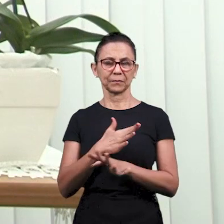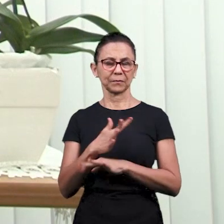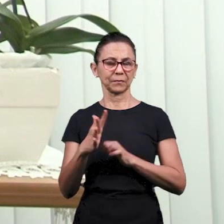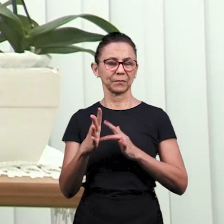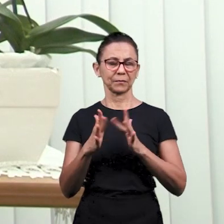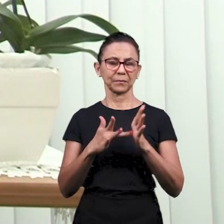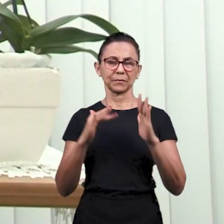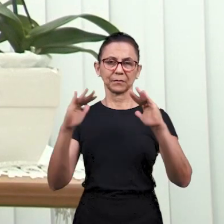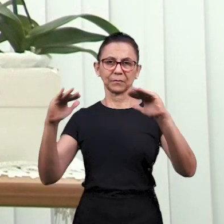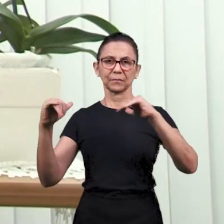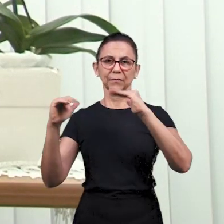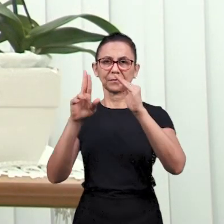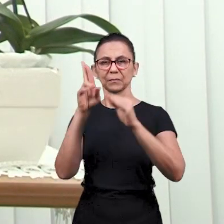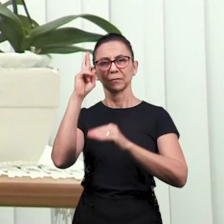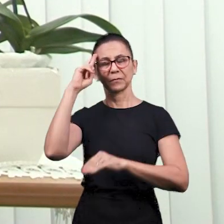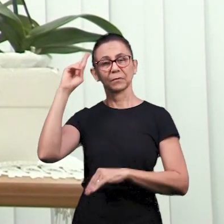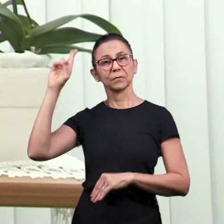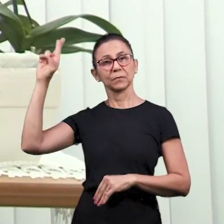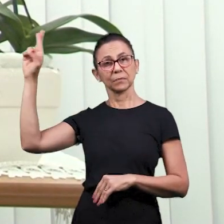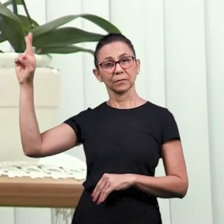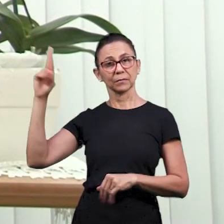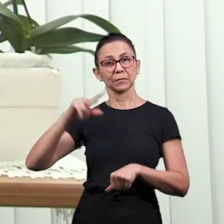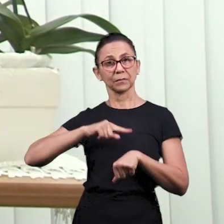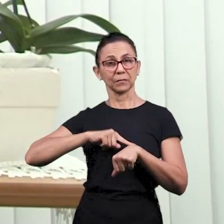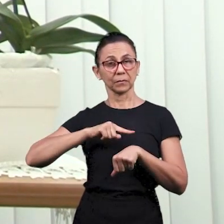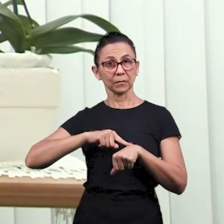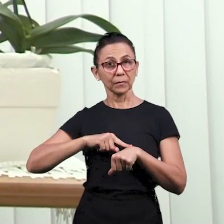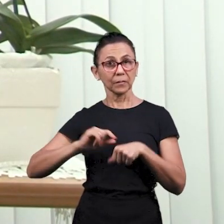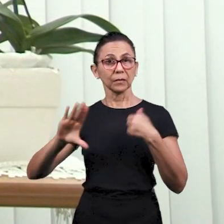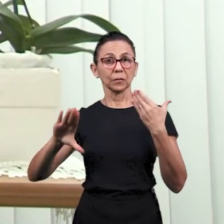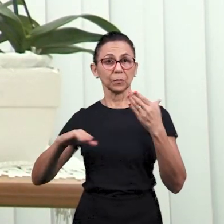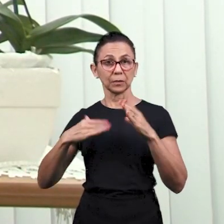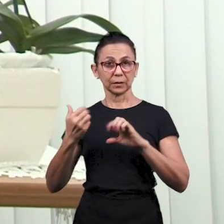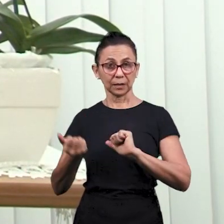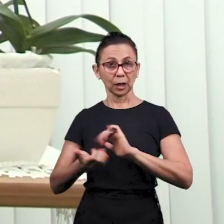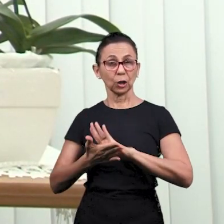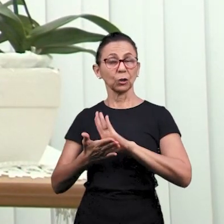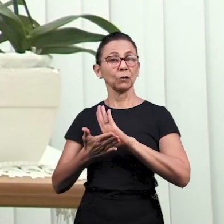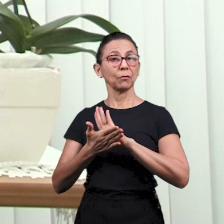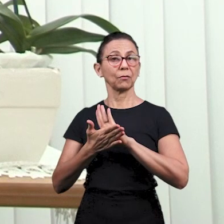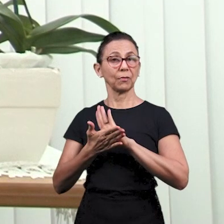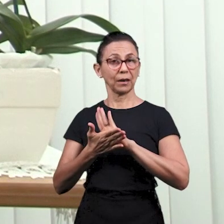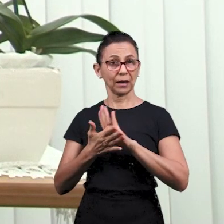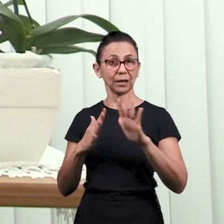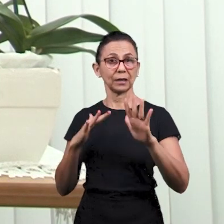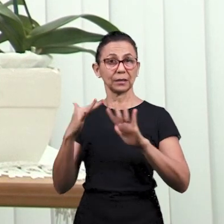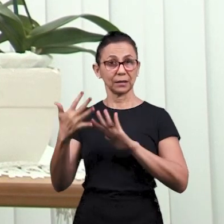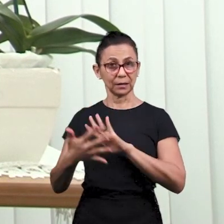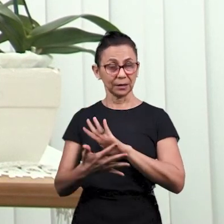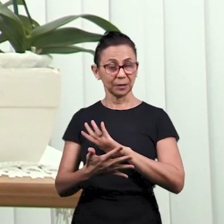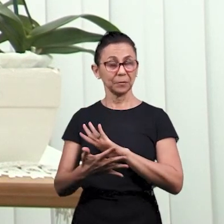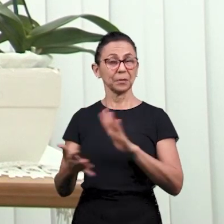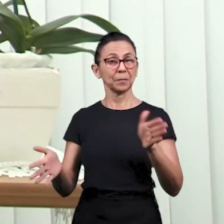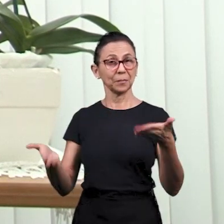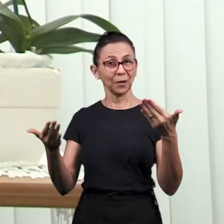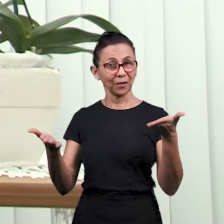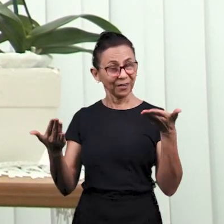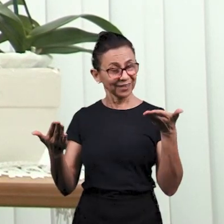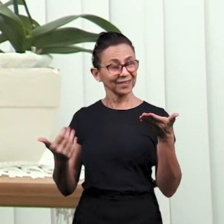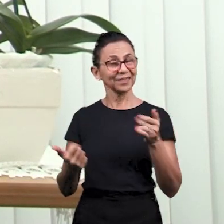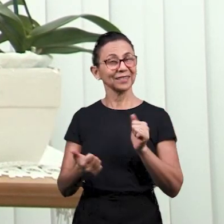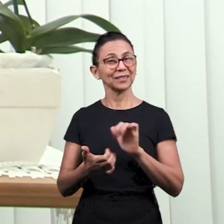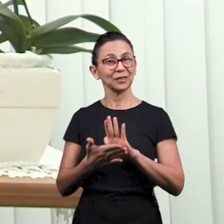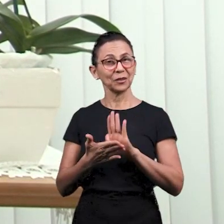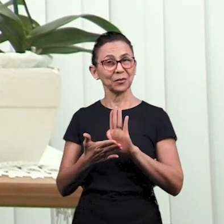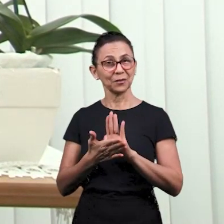Senhor. Слава Иисусу, да будет прославлено имя Господне. Мы споем еще один псалом Господу, ибо это благо